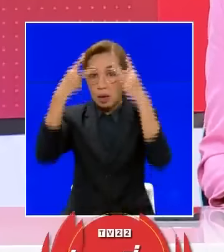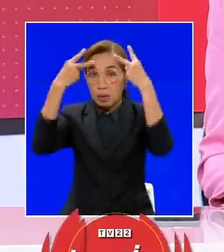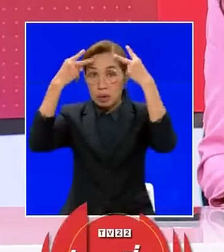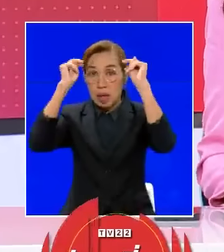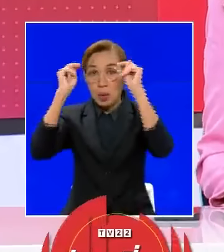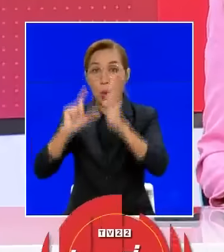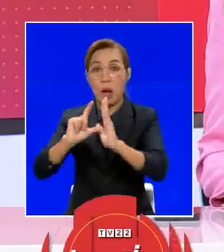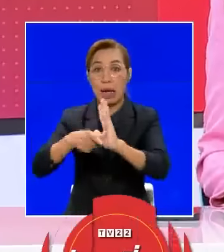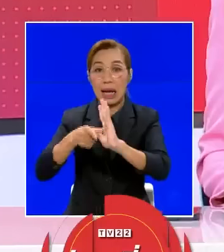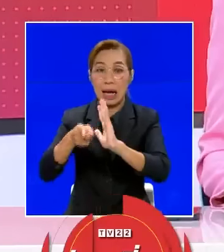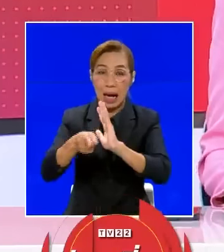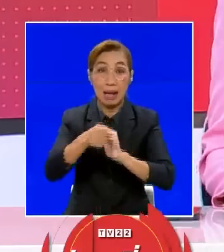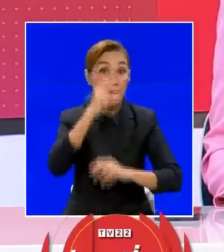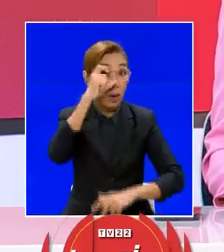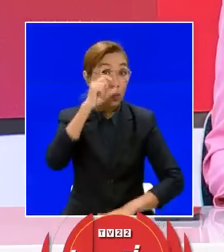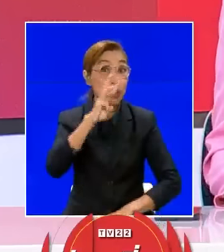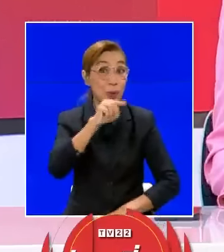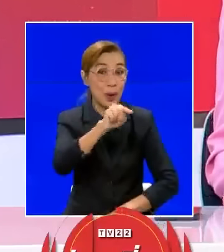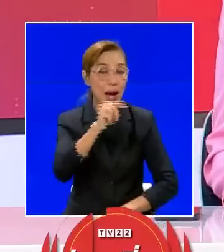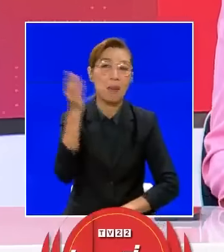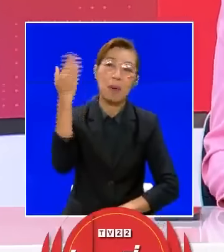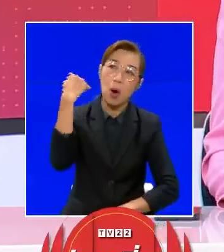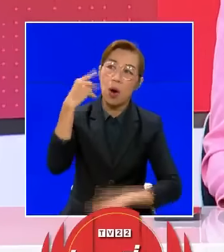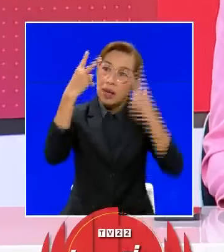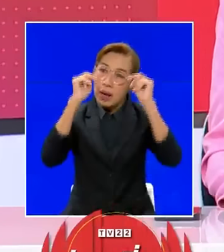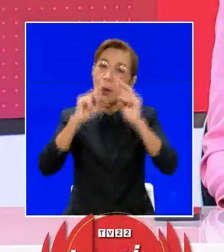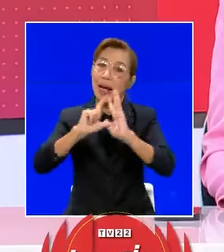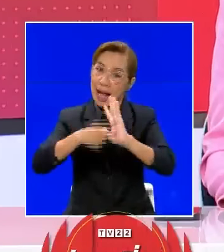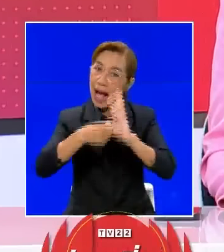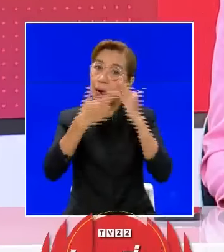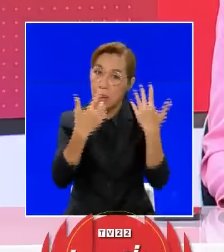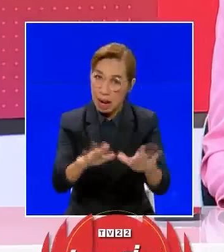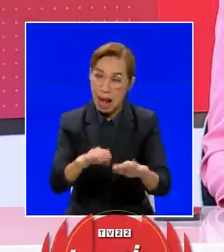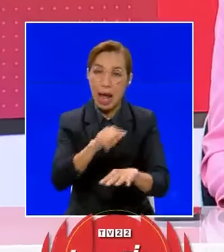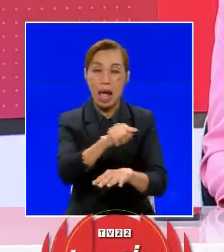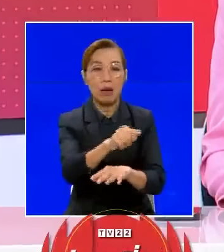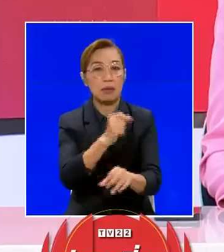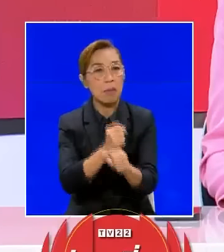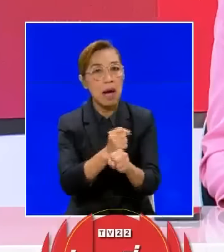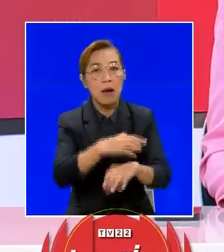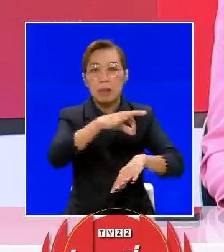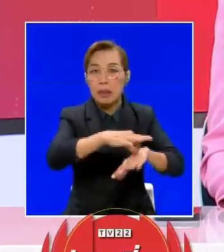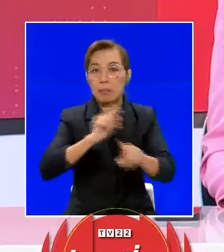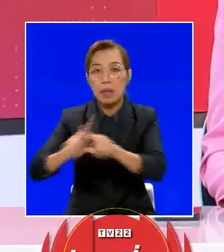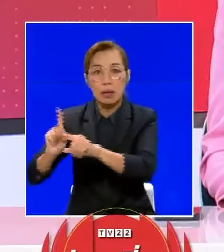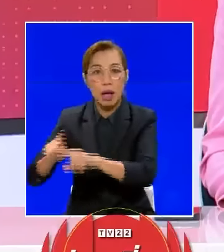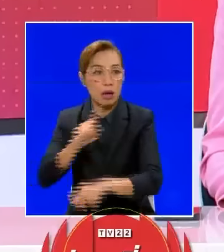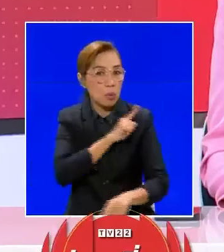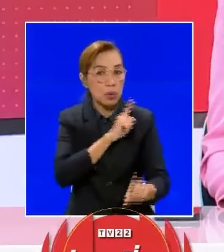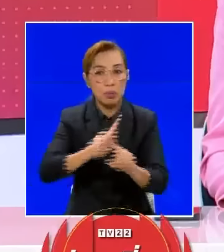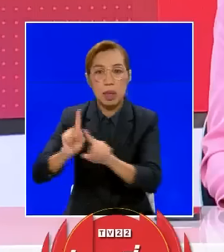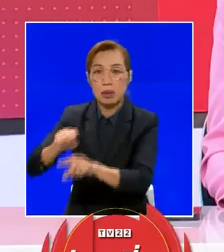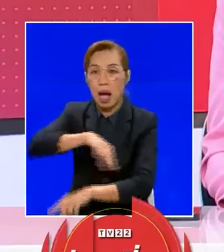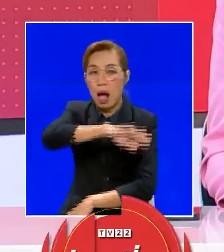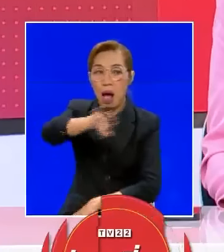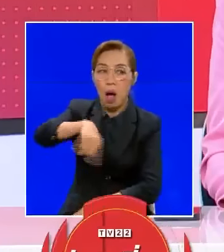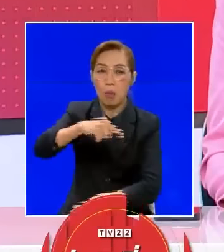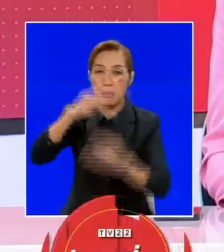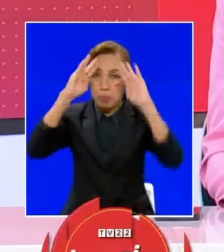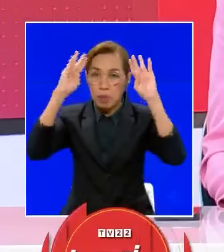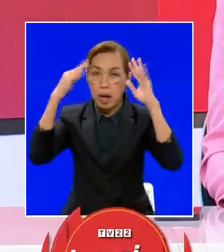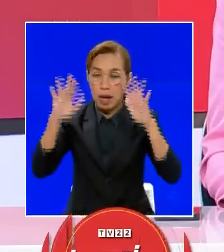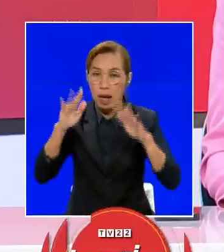ท่านเองผ่านมาหมดแล้วเหมือนท่านอาจารย์วิษณุอ่ะ ใช่ ก็เหมือนคนที่ทำงานหลายหน่วยงานอ่ะก็รุ่นหลังเลยเนี่ยนะฮะก็จะต้องจับต